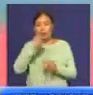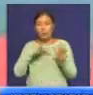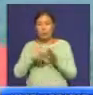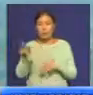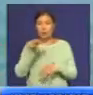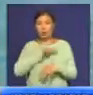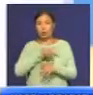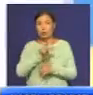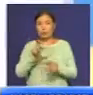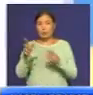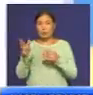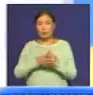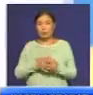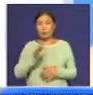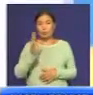жұмыссыздар да тартылады.